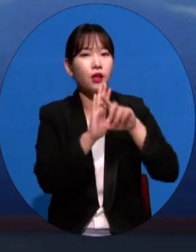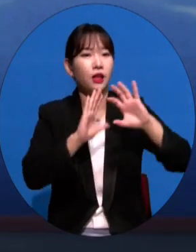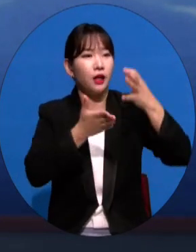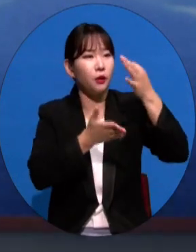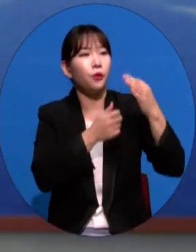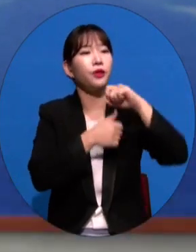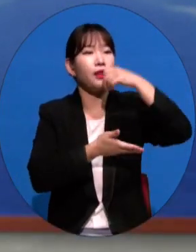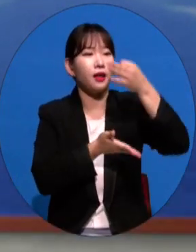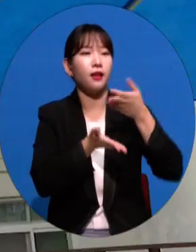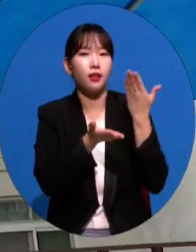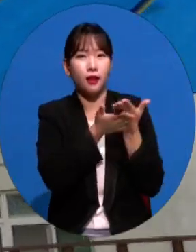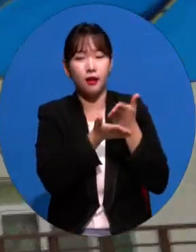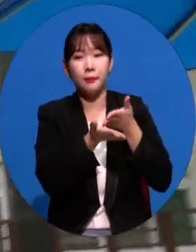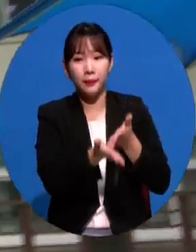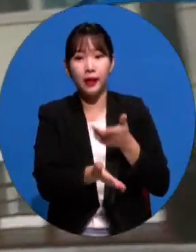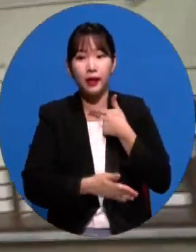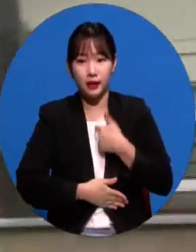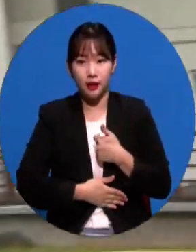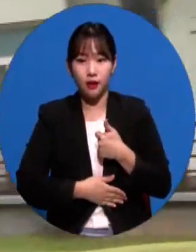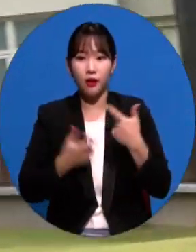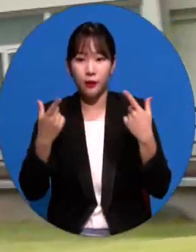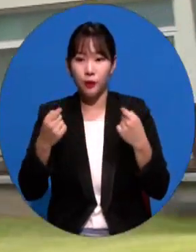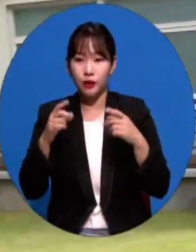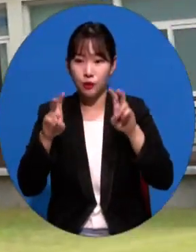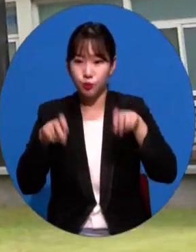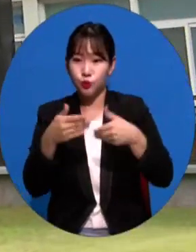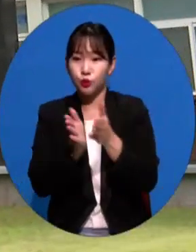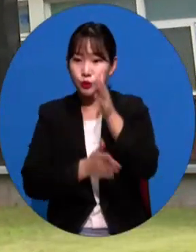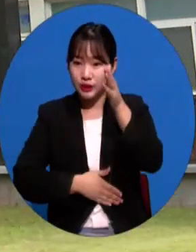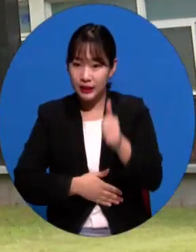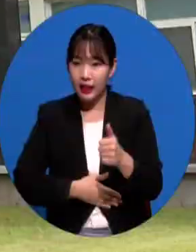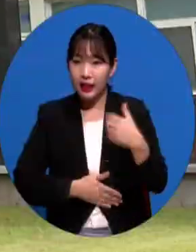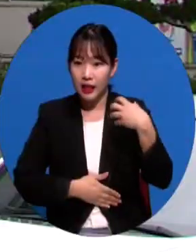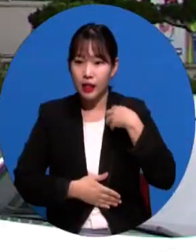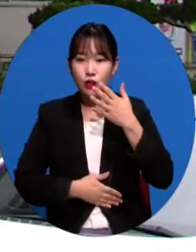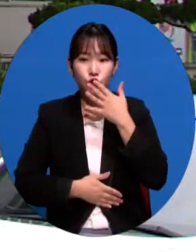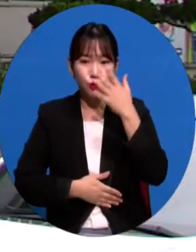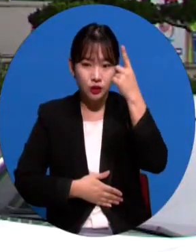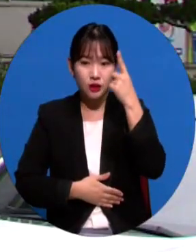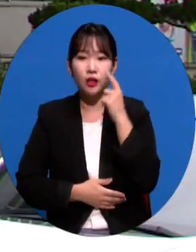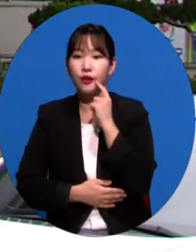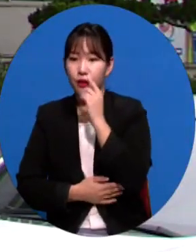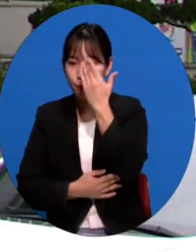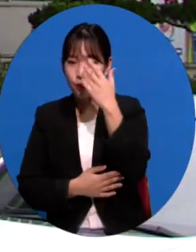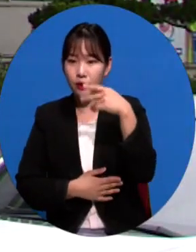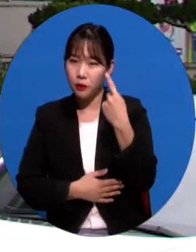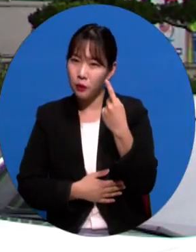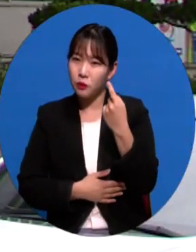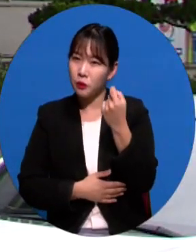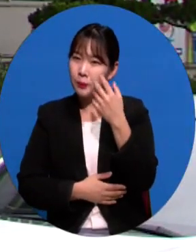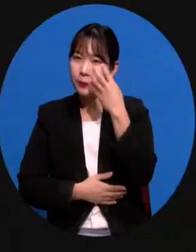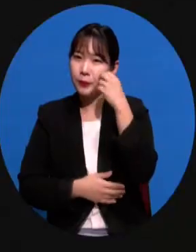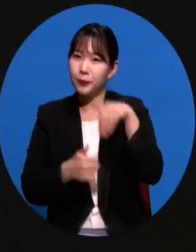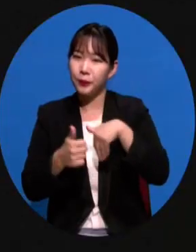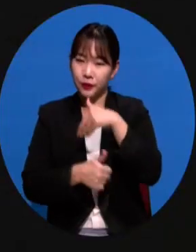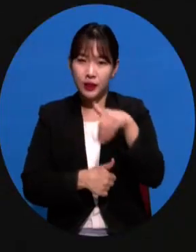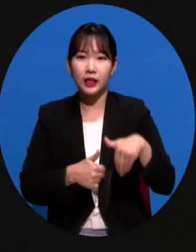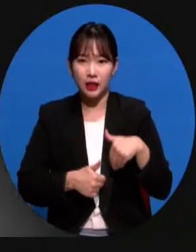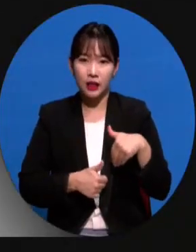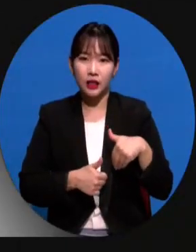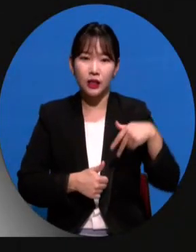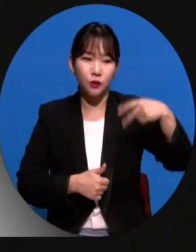예산을 건의했습니다 마찬가지로 무소속 시장군수가 있는 순천과 영광도 미묘한 분위기입니다